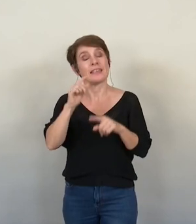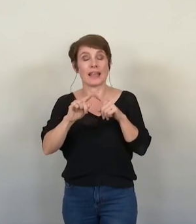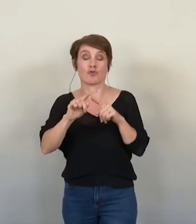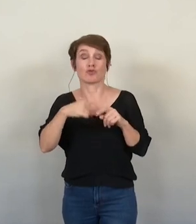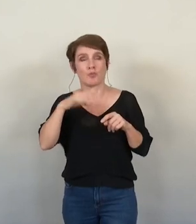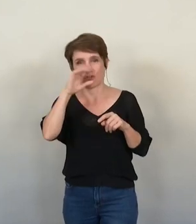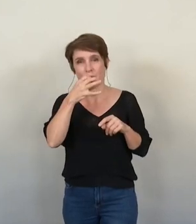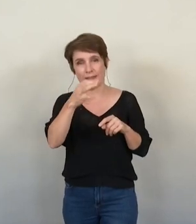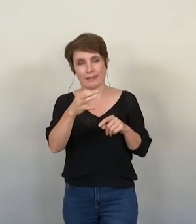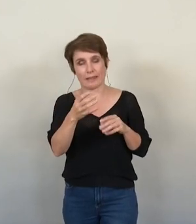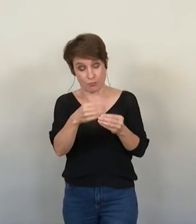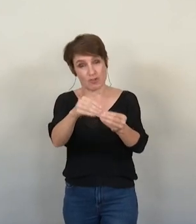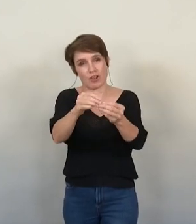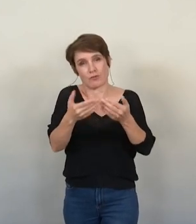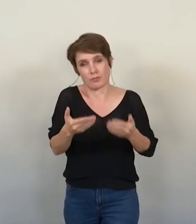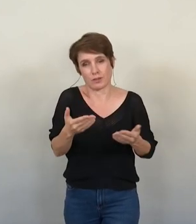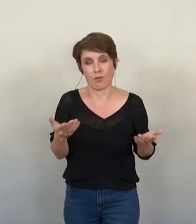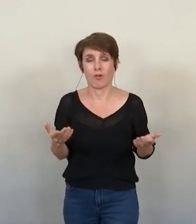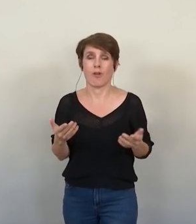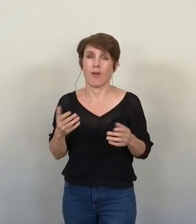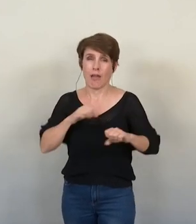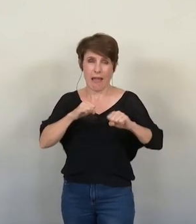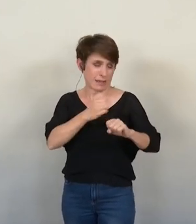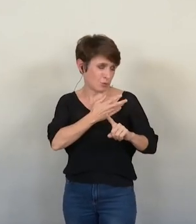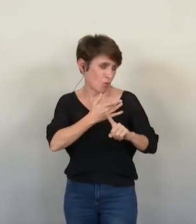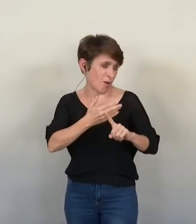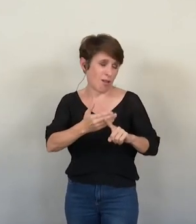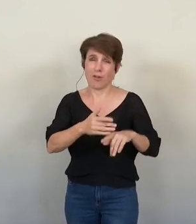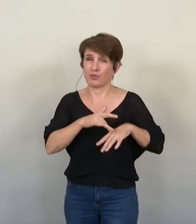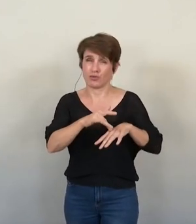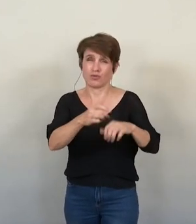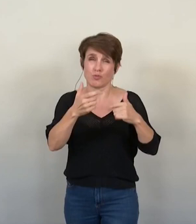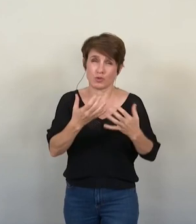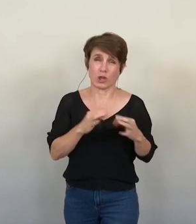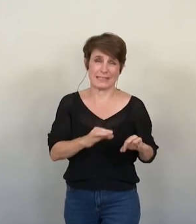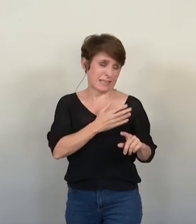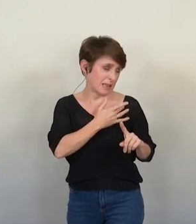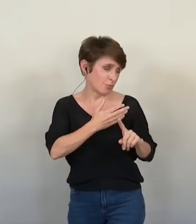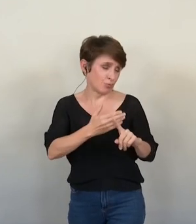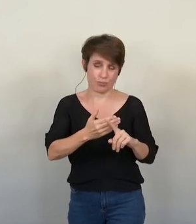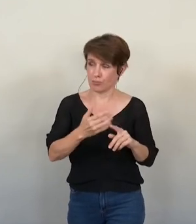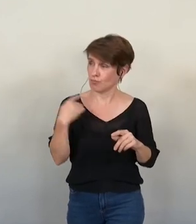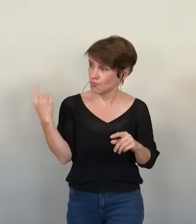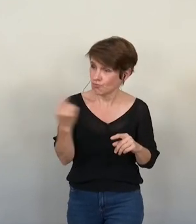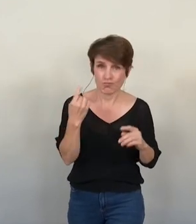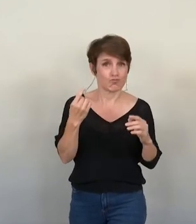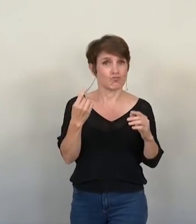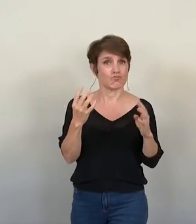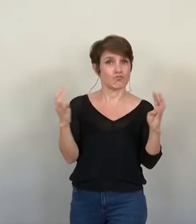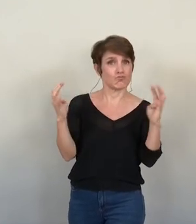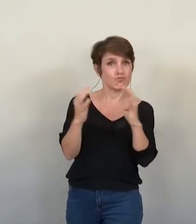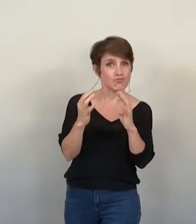dizaines de d'actions qui ont été qui ont été relevé et qui ont qui ont fait consensus au sein du euh du